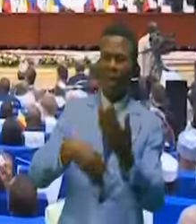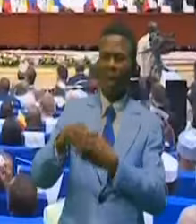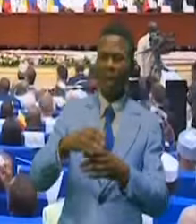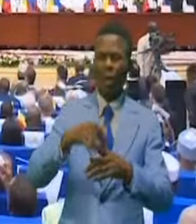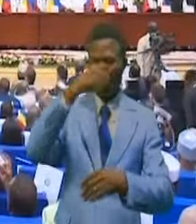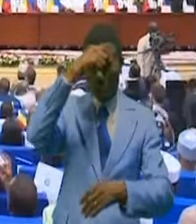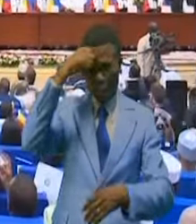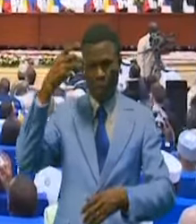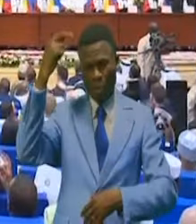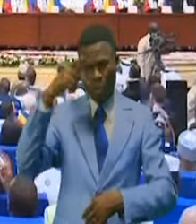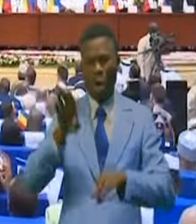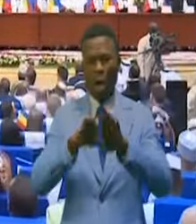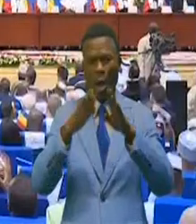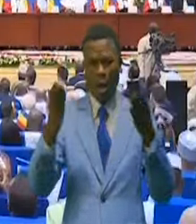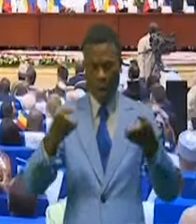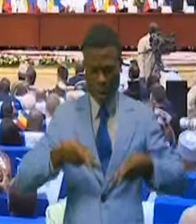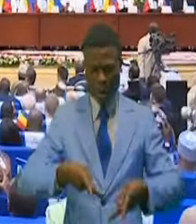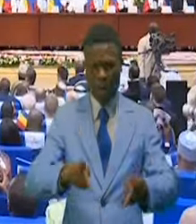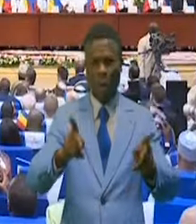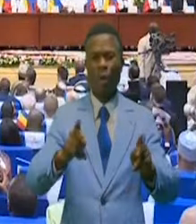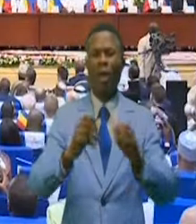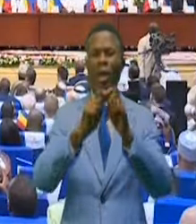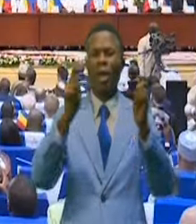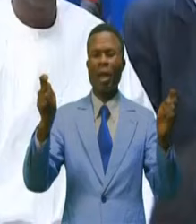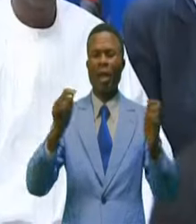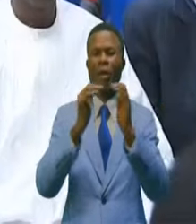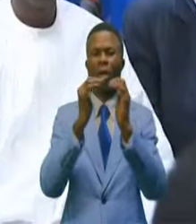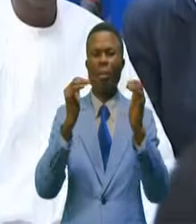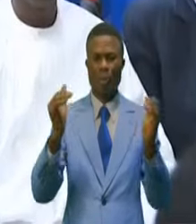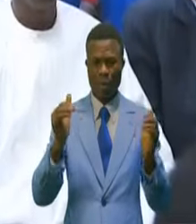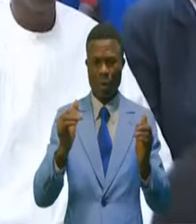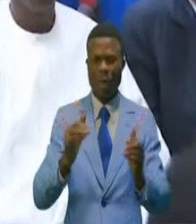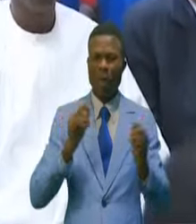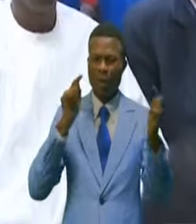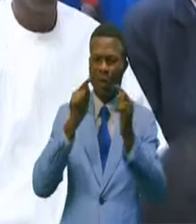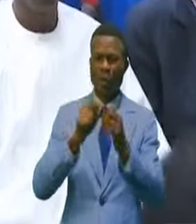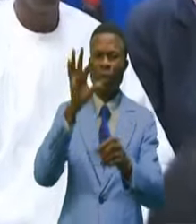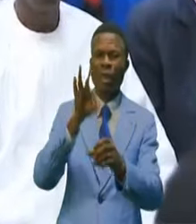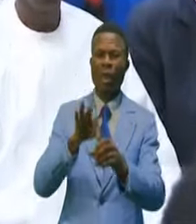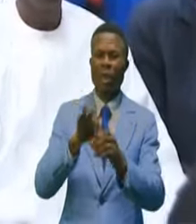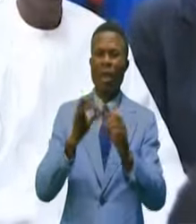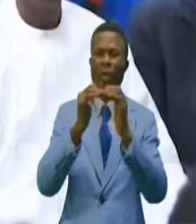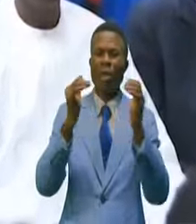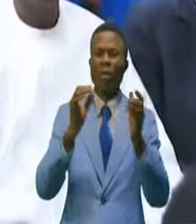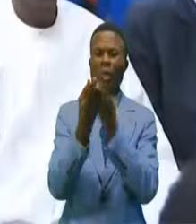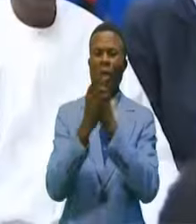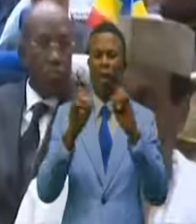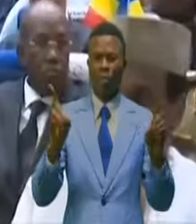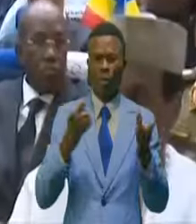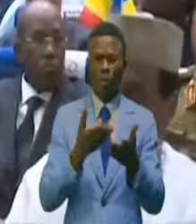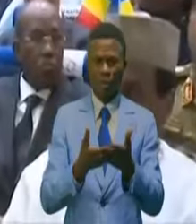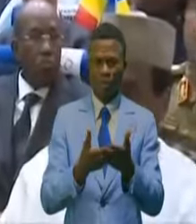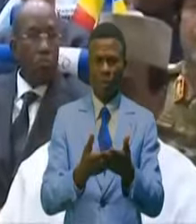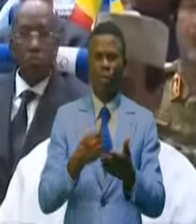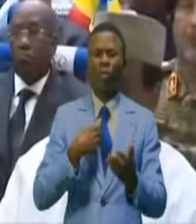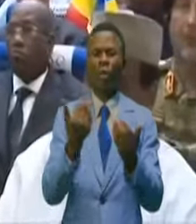crise et ouvert la voie à une transition pacifique qui a abouti à des élections démocratiques. Je